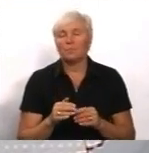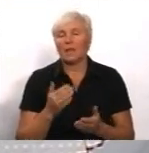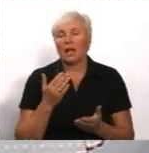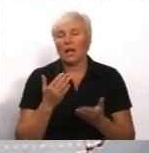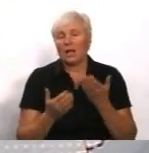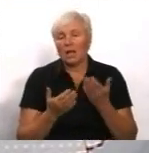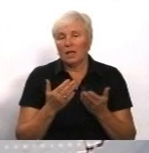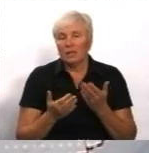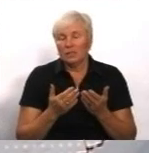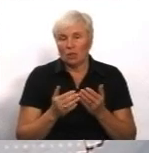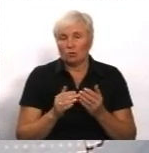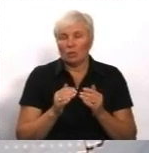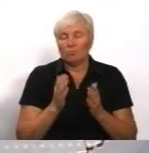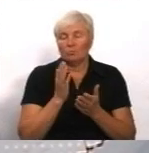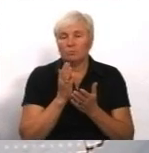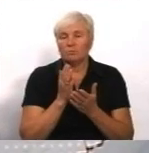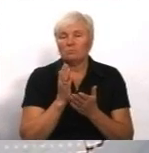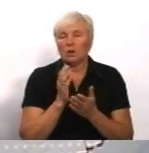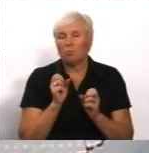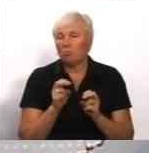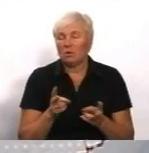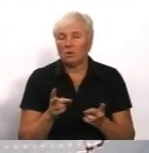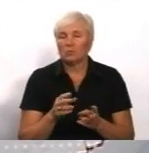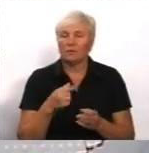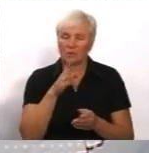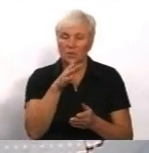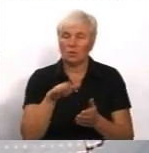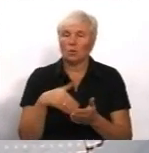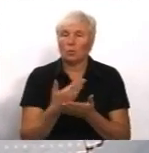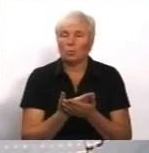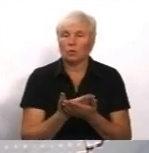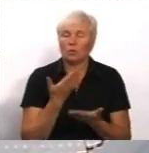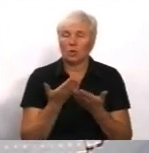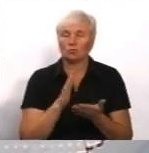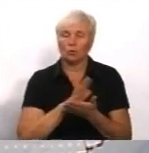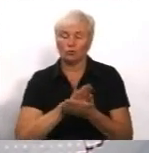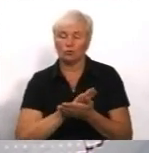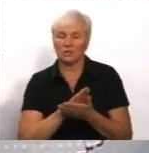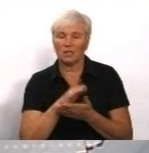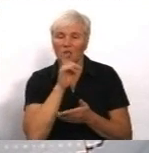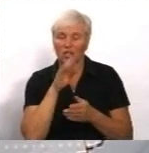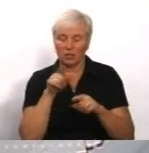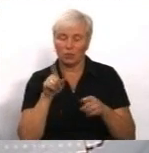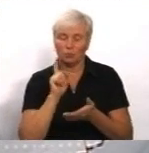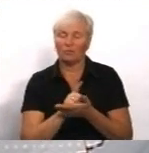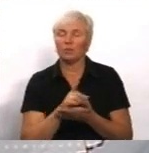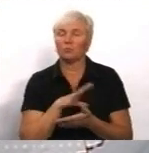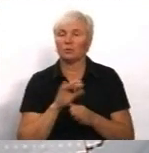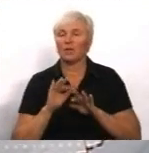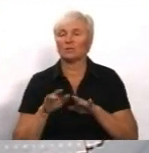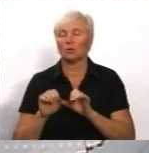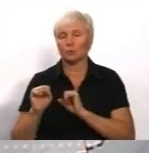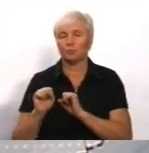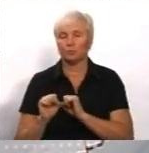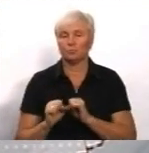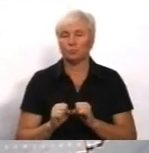ризик накопичування в організмі. Тому я рахую, що сьогодні очистка криниці має бути обов'язковим заходом. А до того часу